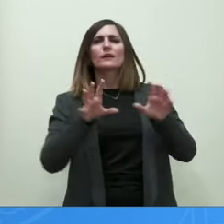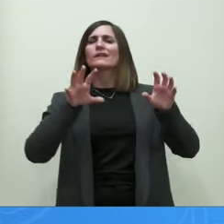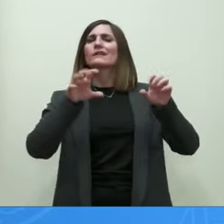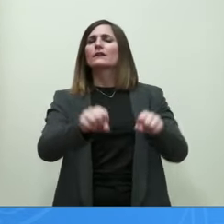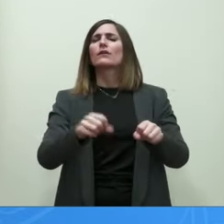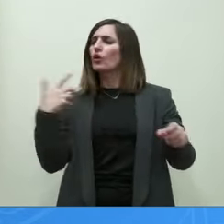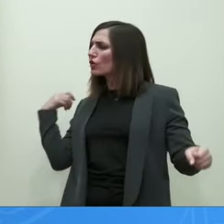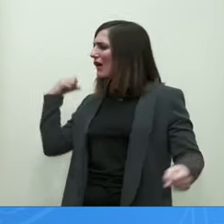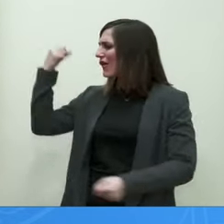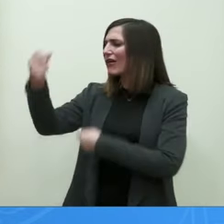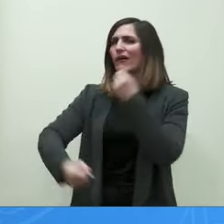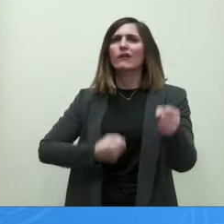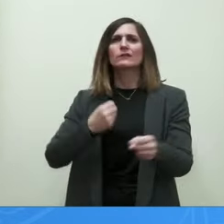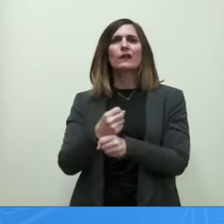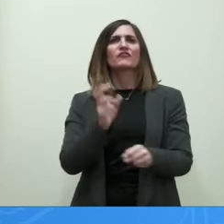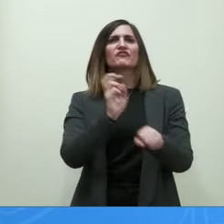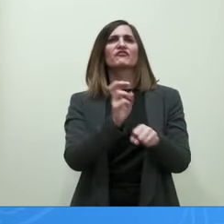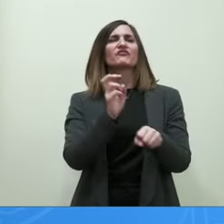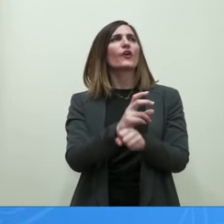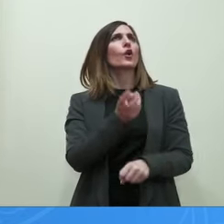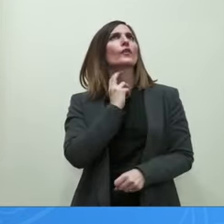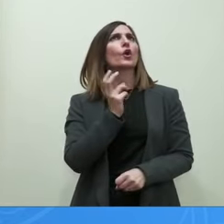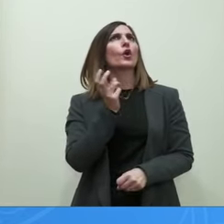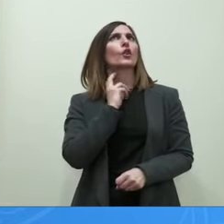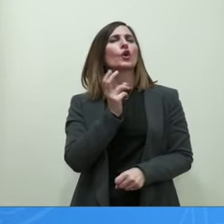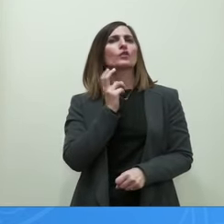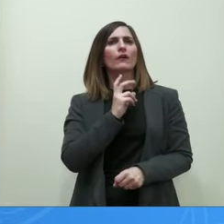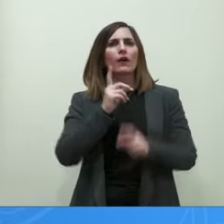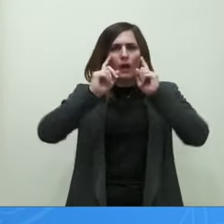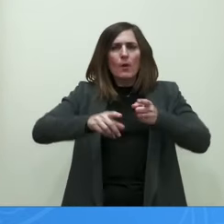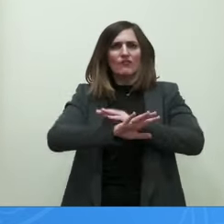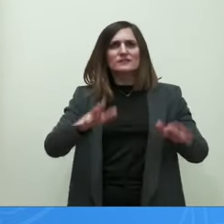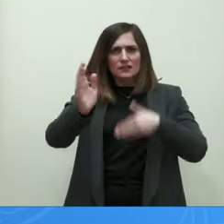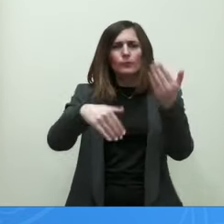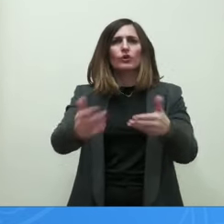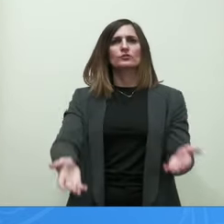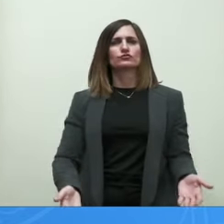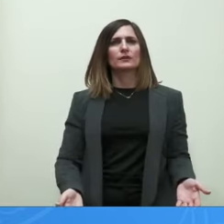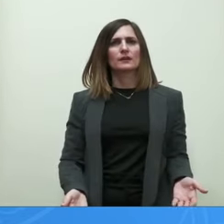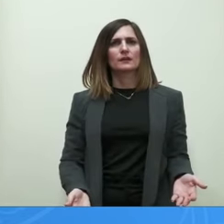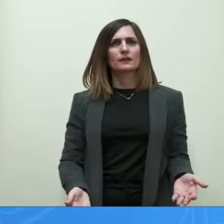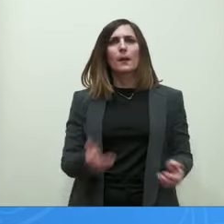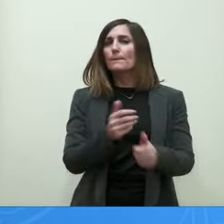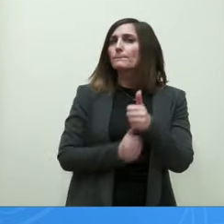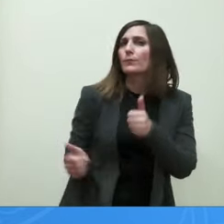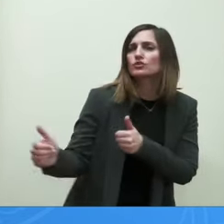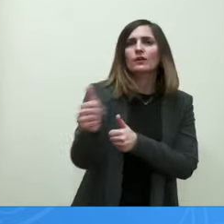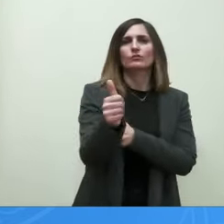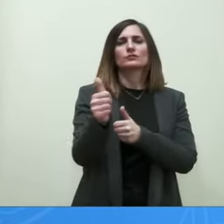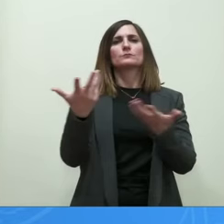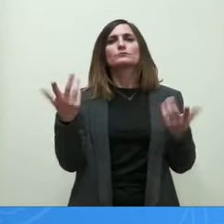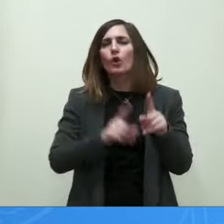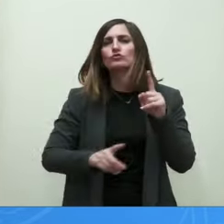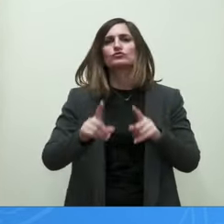που εδώ και χρόνια παραμένουν κωδικοί, για να αποφασίσουμε τι θα γίνει, με τι προτεραιοποίηση, με τι